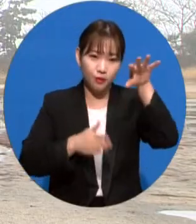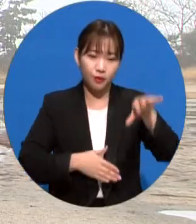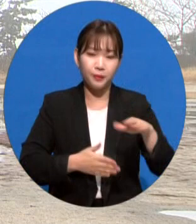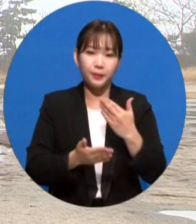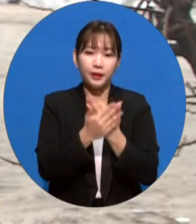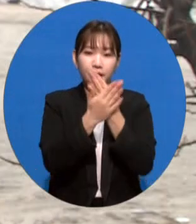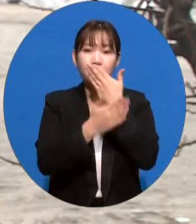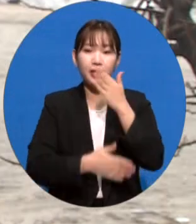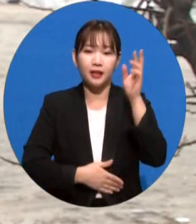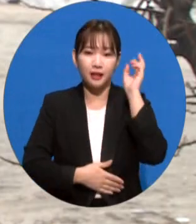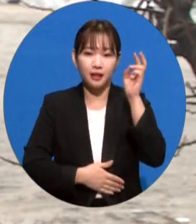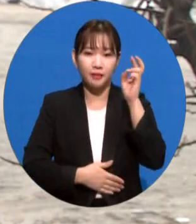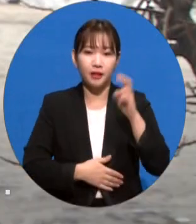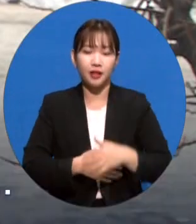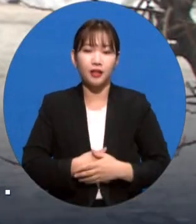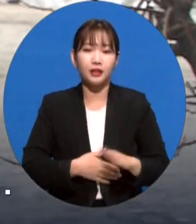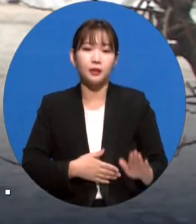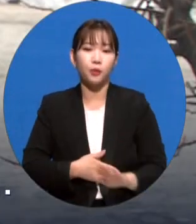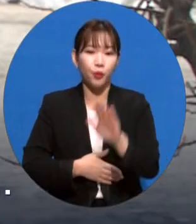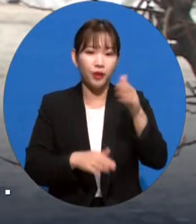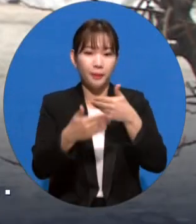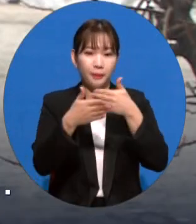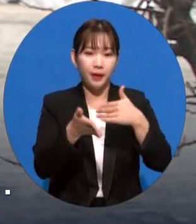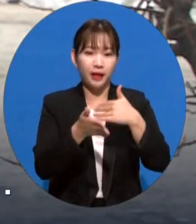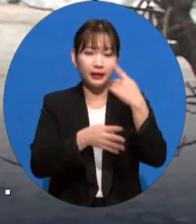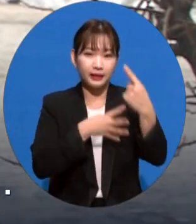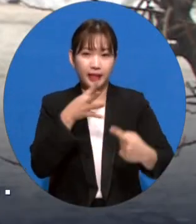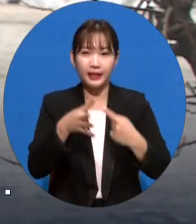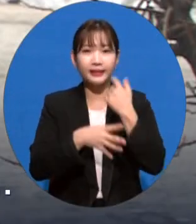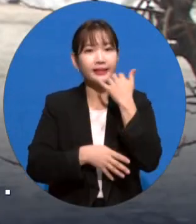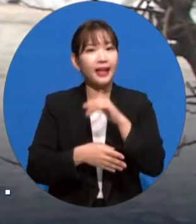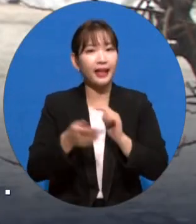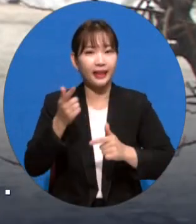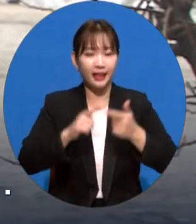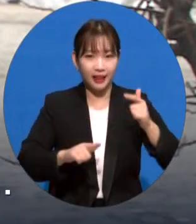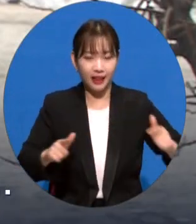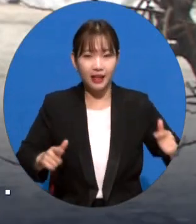기대됩니다. 전 객실 4계절 색깔이